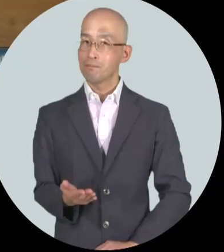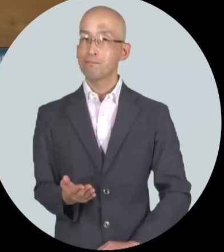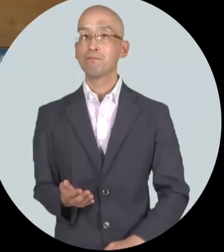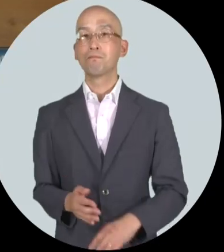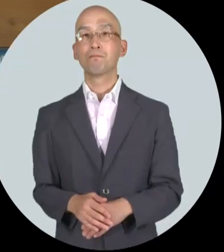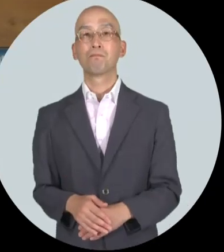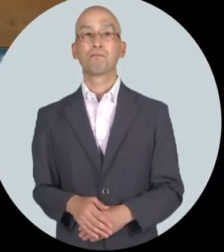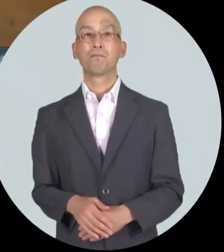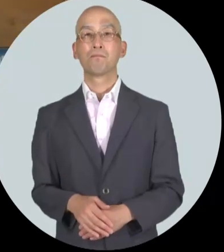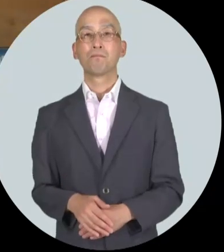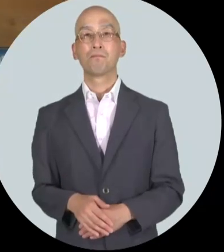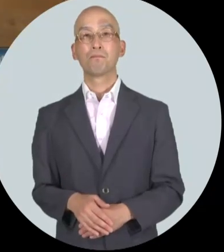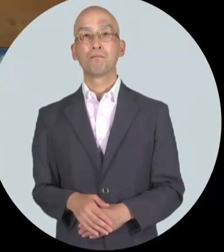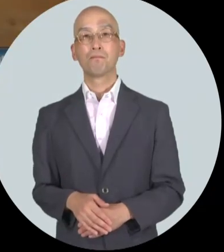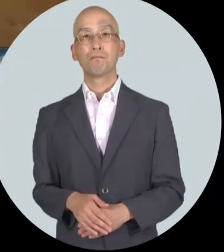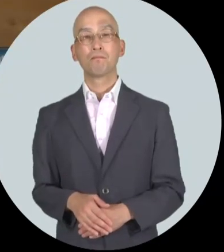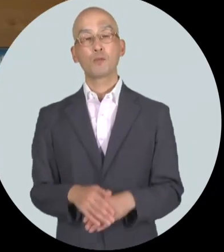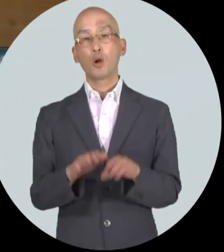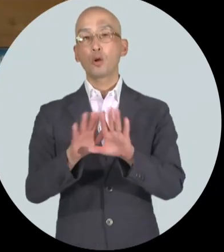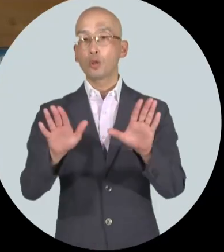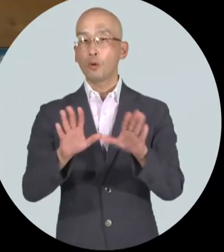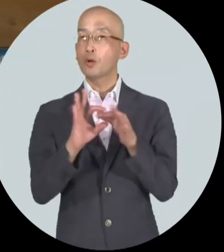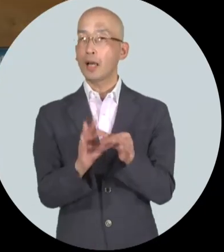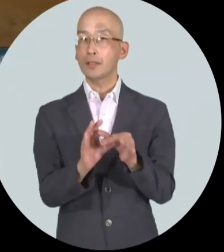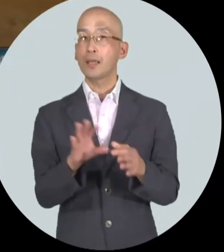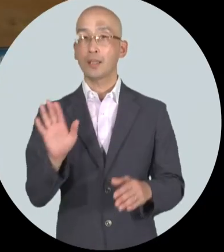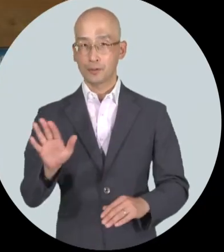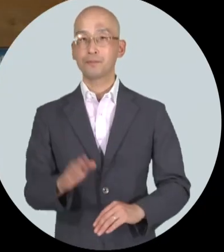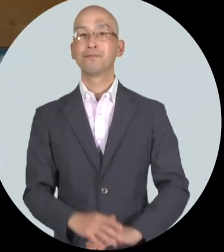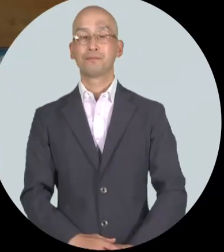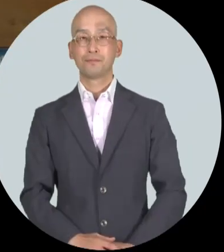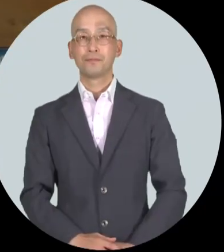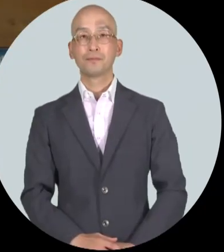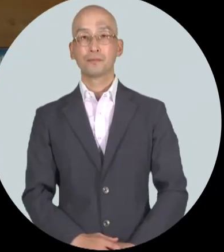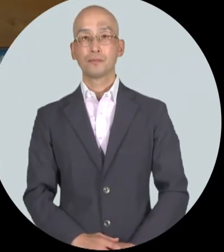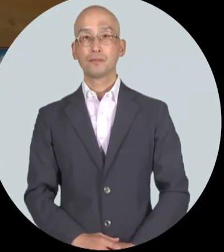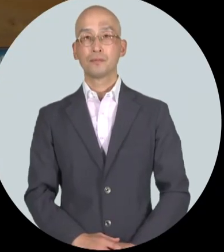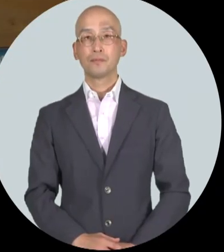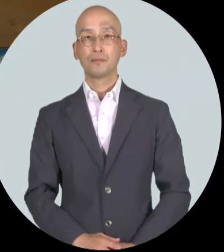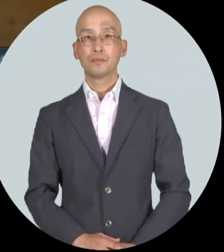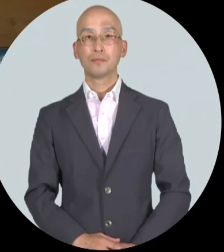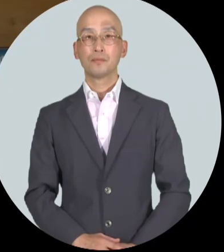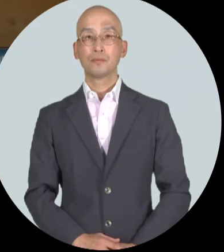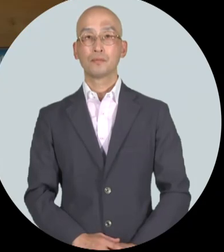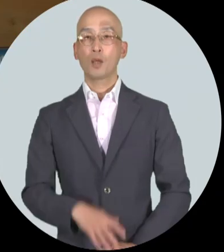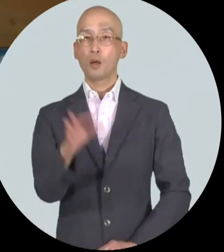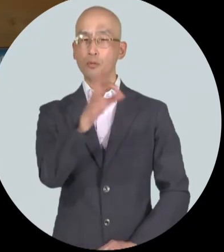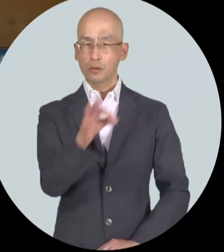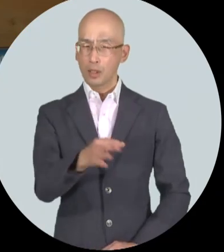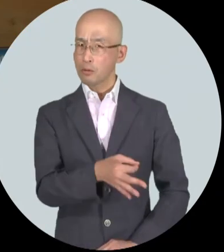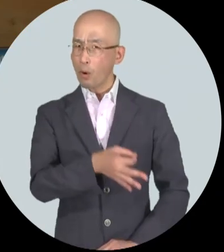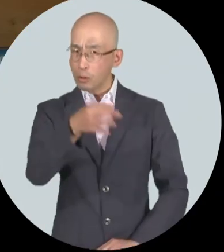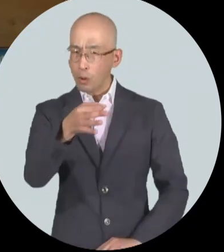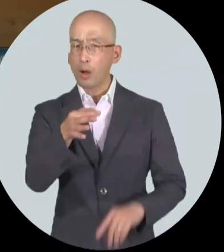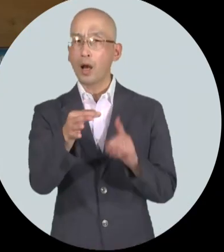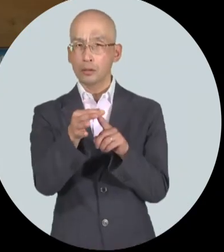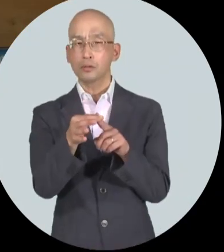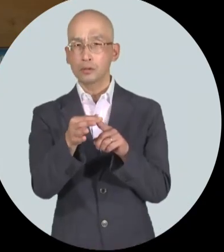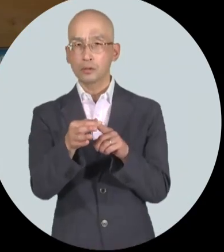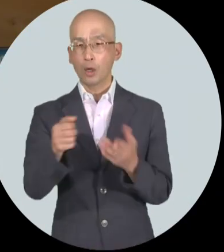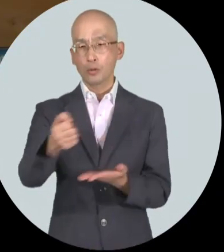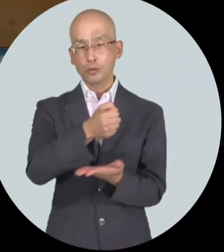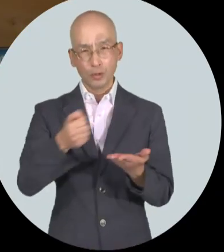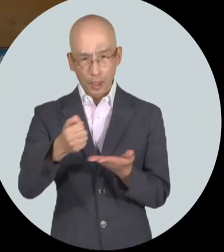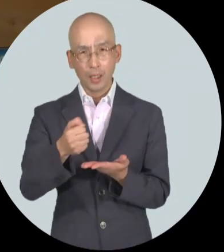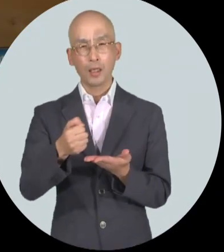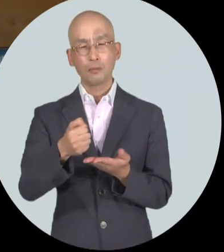次が物価高騰対策の中で子どもさんの関係でございますけれども、非常に物価高騰によりまして運